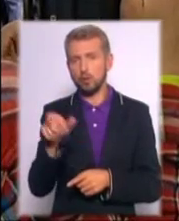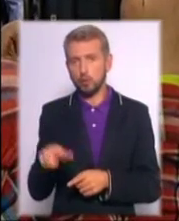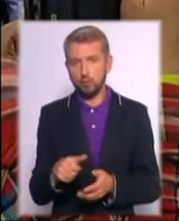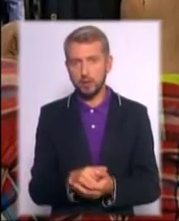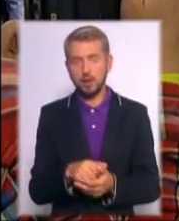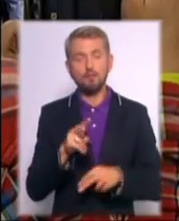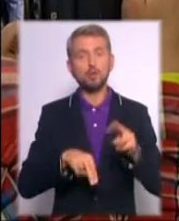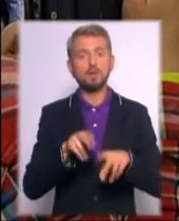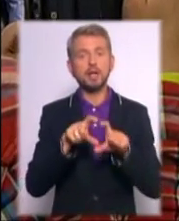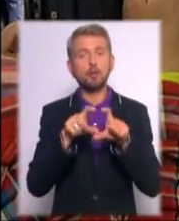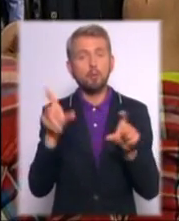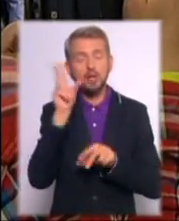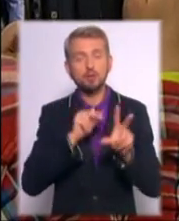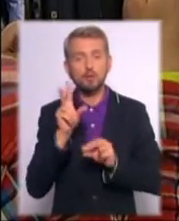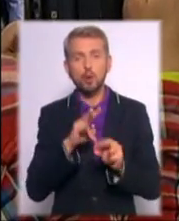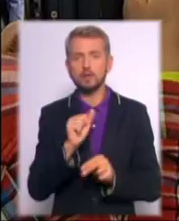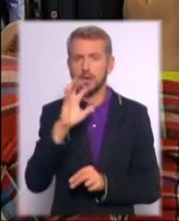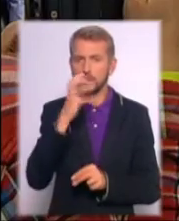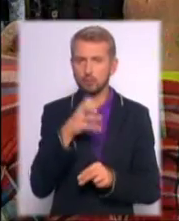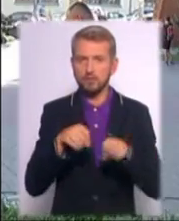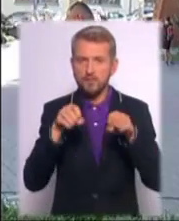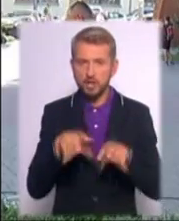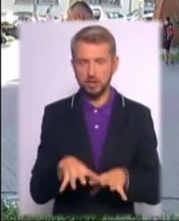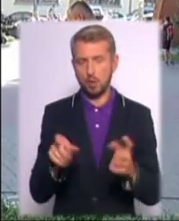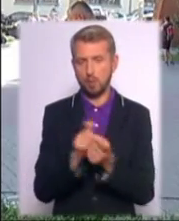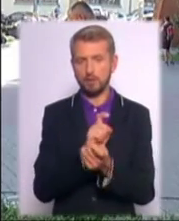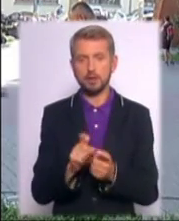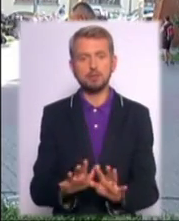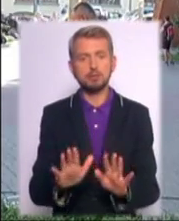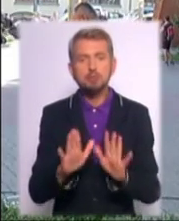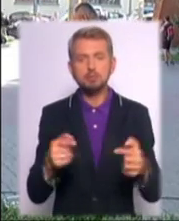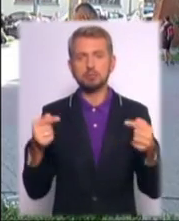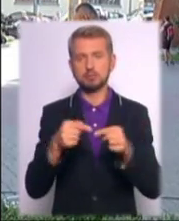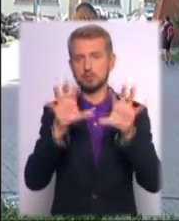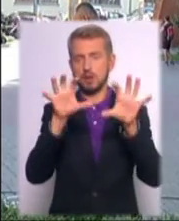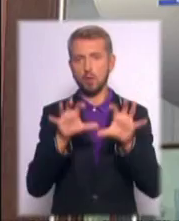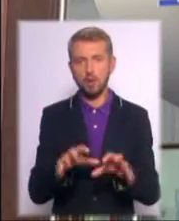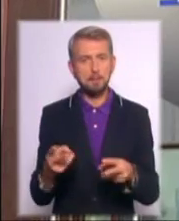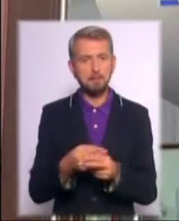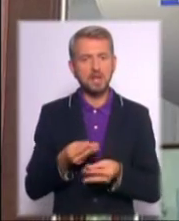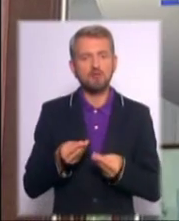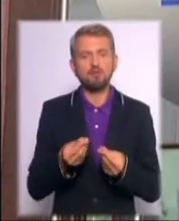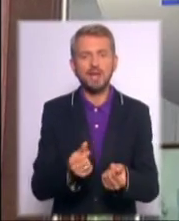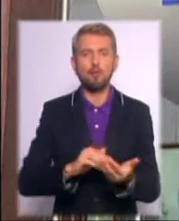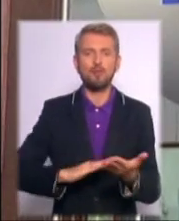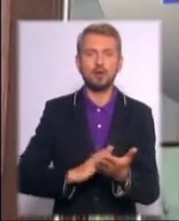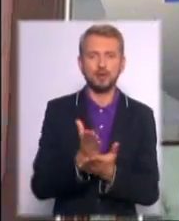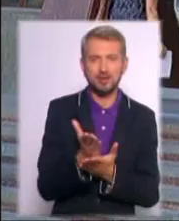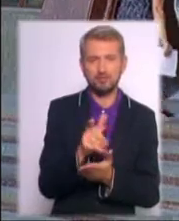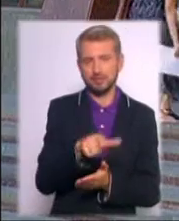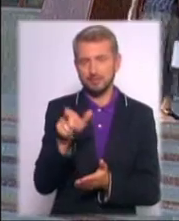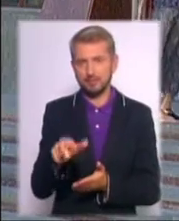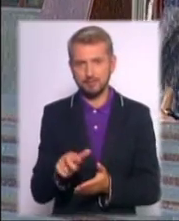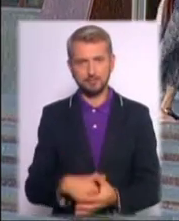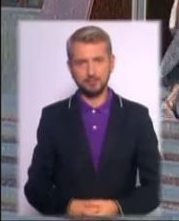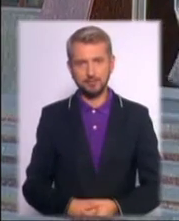У будівельній компанії сподіваються на конструктивне вирішення конфлікту, винятково у правовому полі та без впливу політичних чинників і спекуляцій.